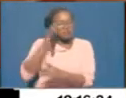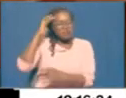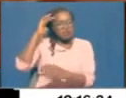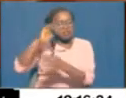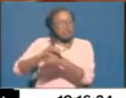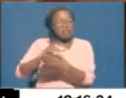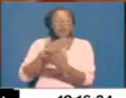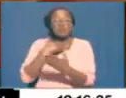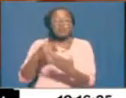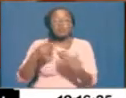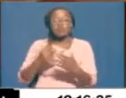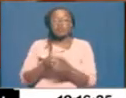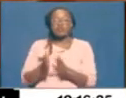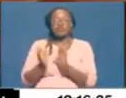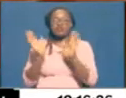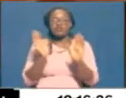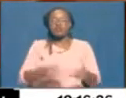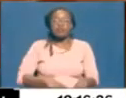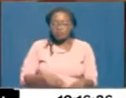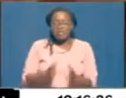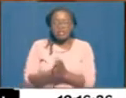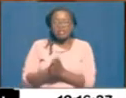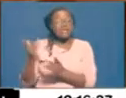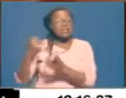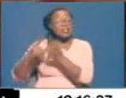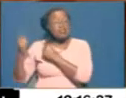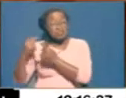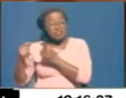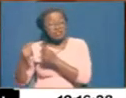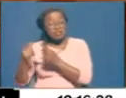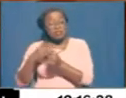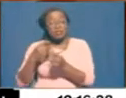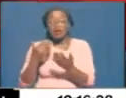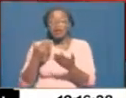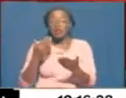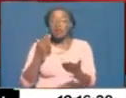kuwataka wakazi kupuuza itikadi hizo ambazo zinawataka wasichanjwe.